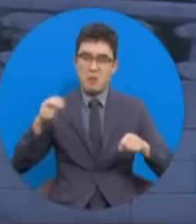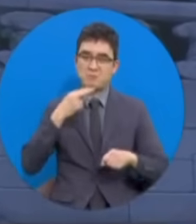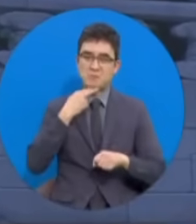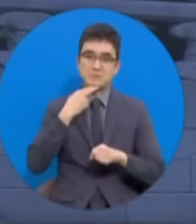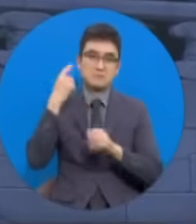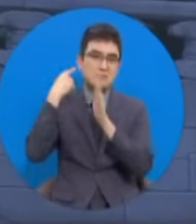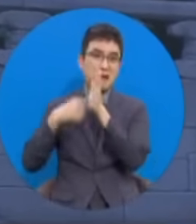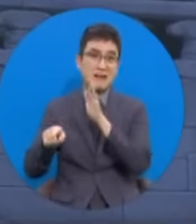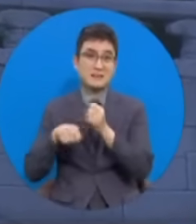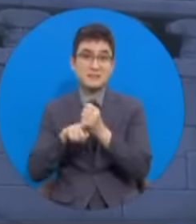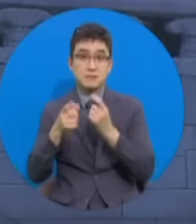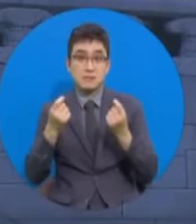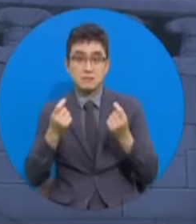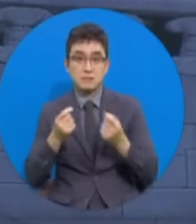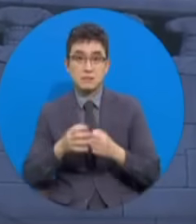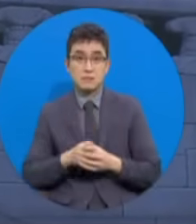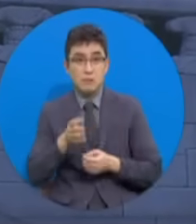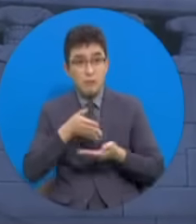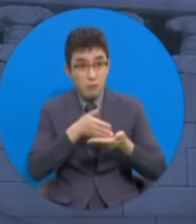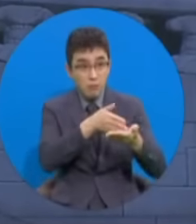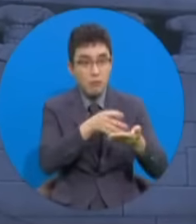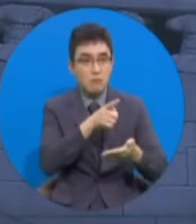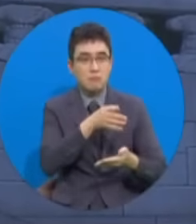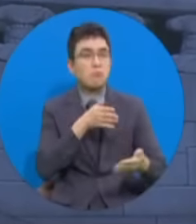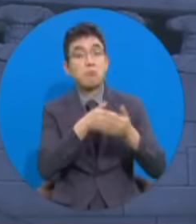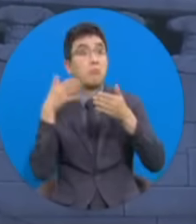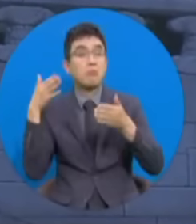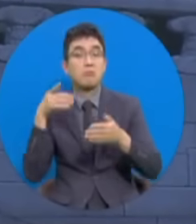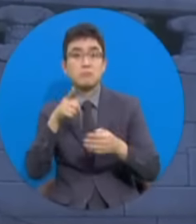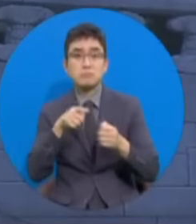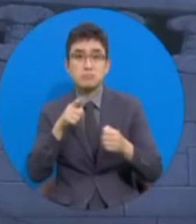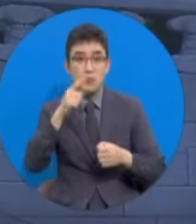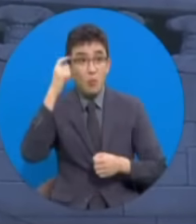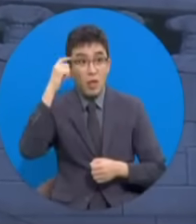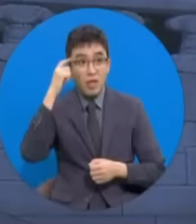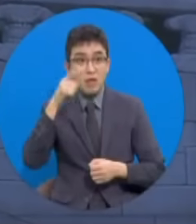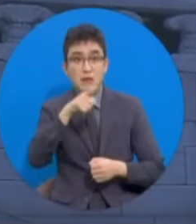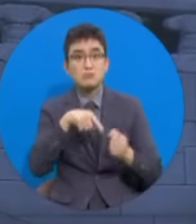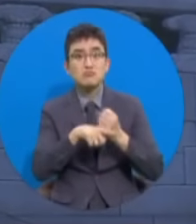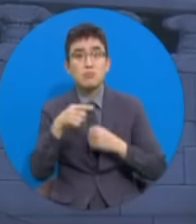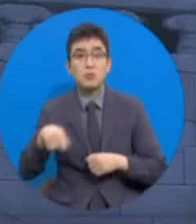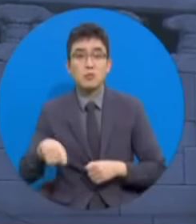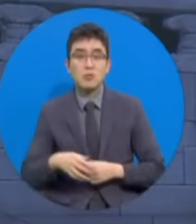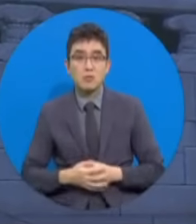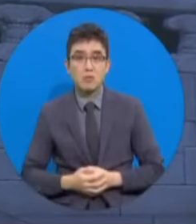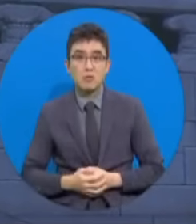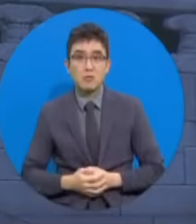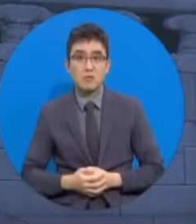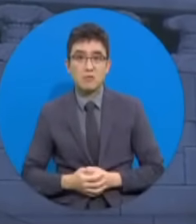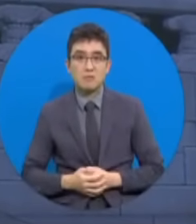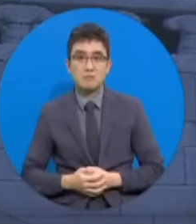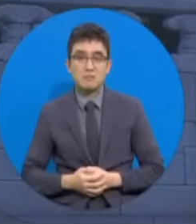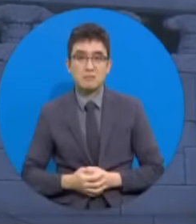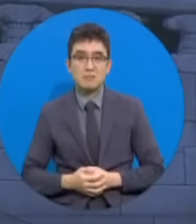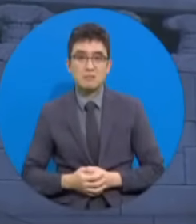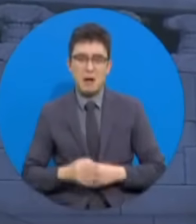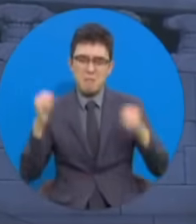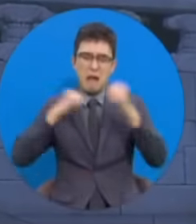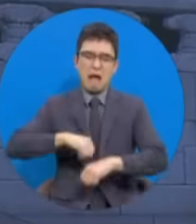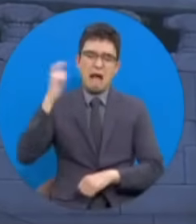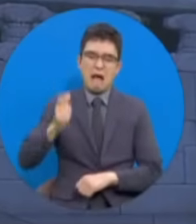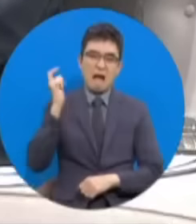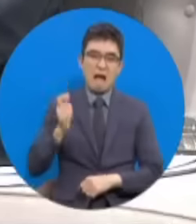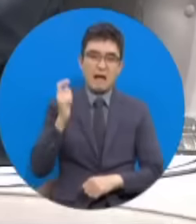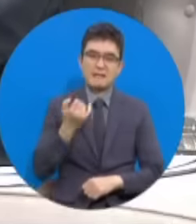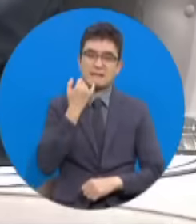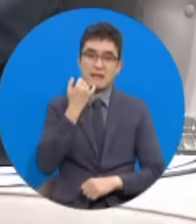네. 안 받는 심리는 뭘까요? 에이 안 망해. 이 심리인가요? 아니면 망할지